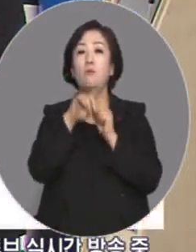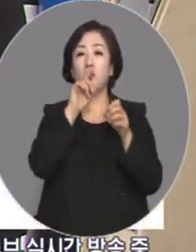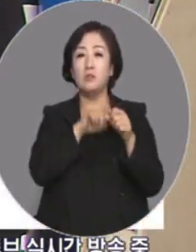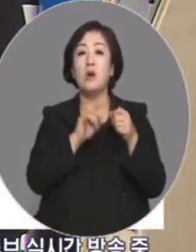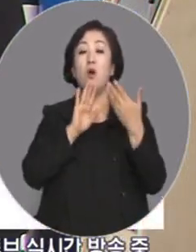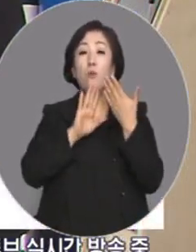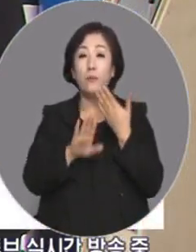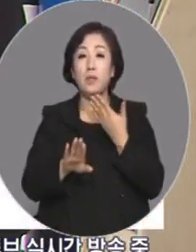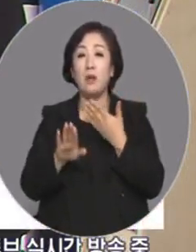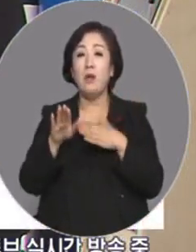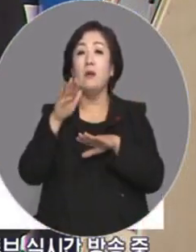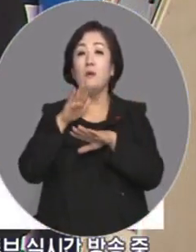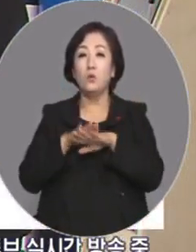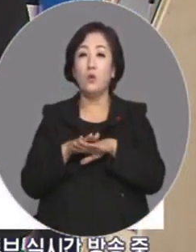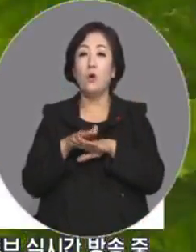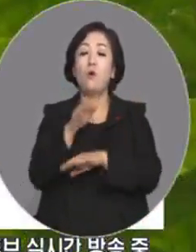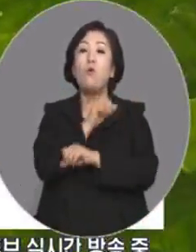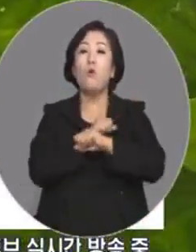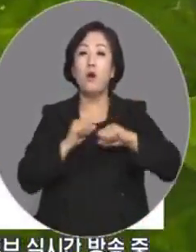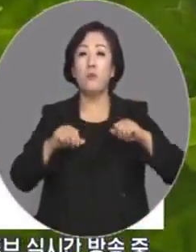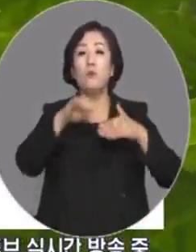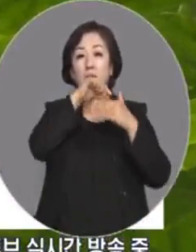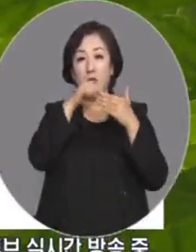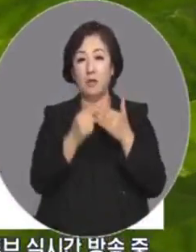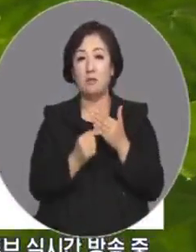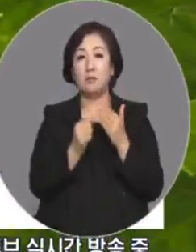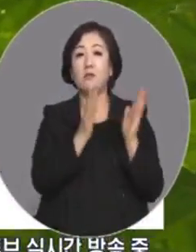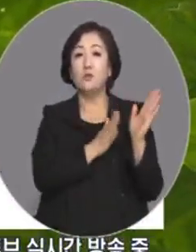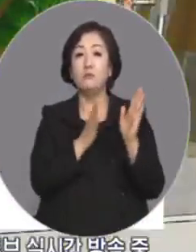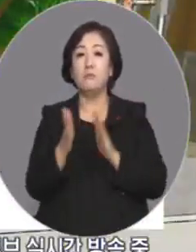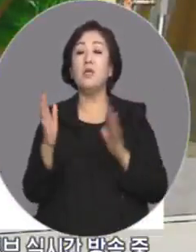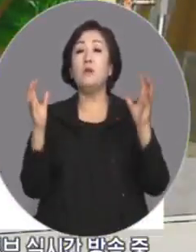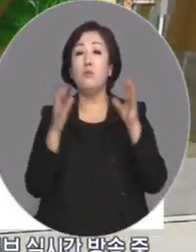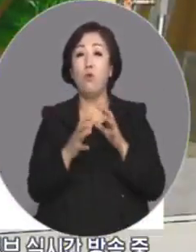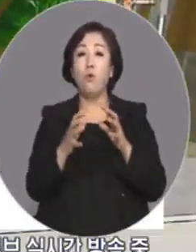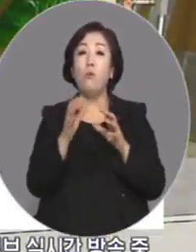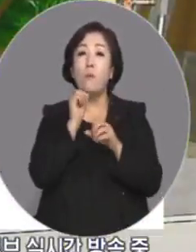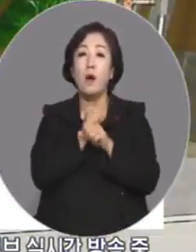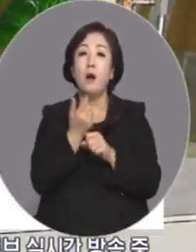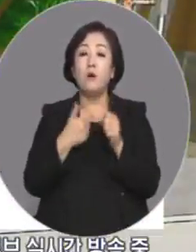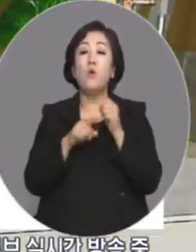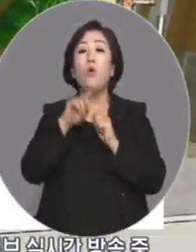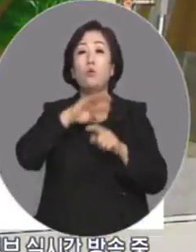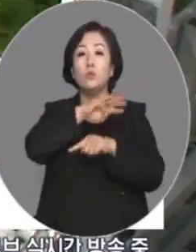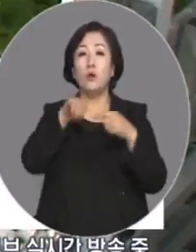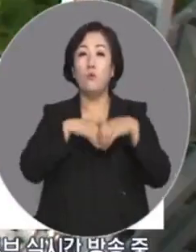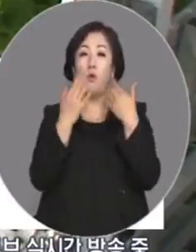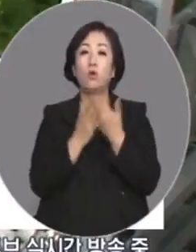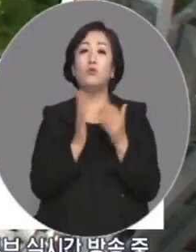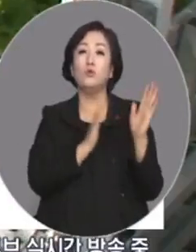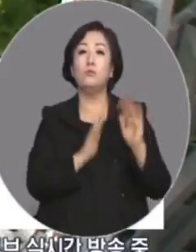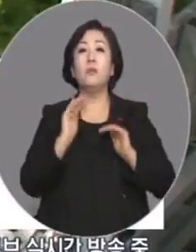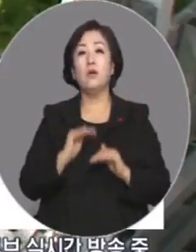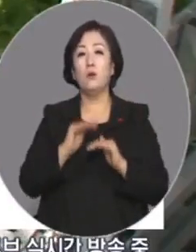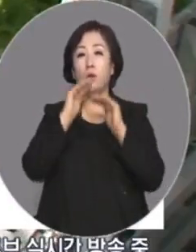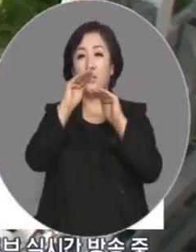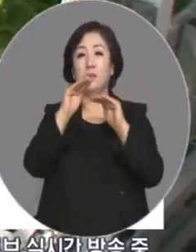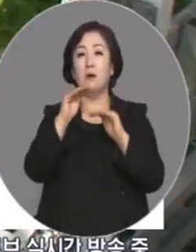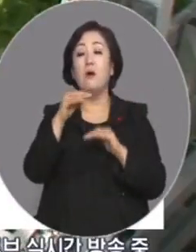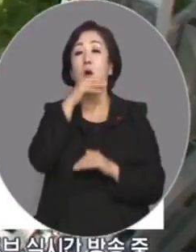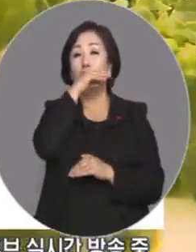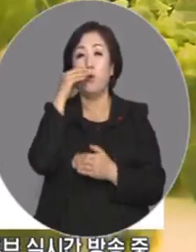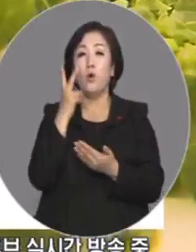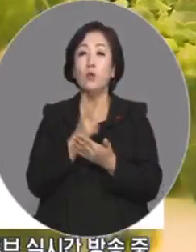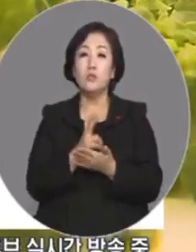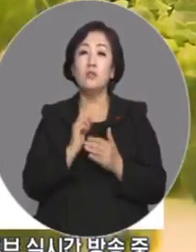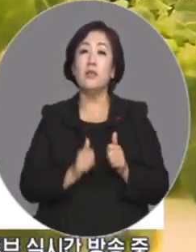위한 광범위한 데이터팜을 구축하고 운영하는데 이 모든 과정 자체를 좀 표준화된 그런